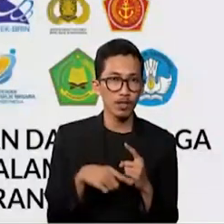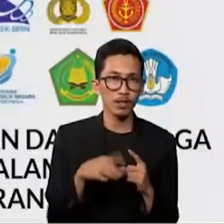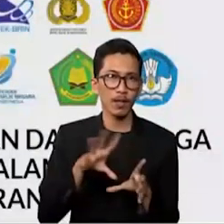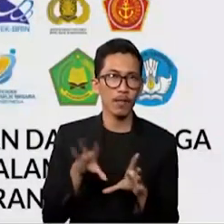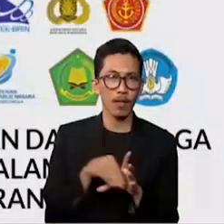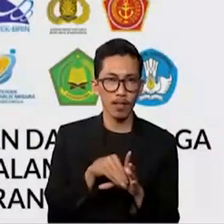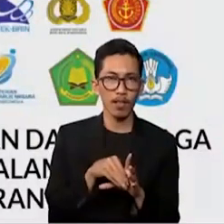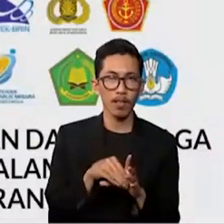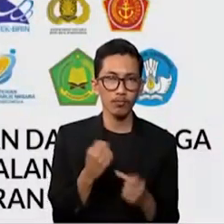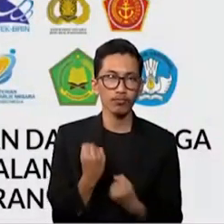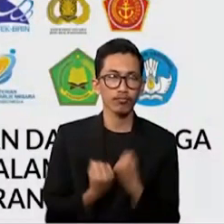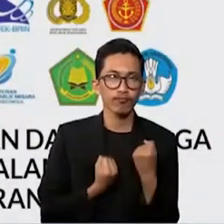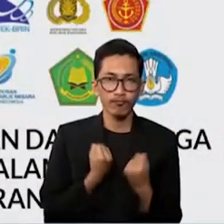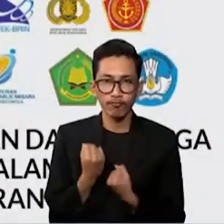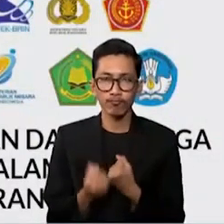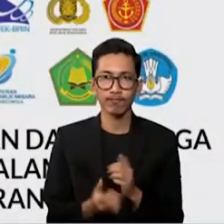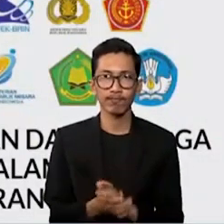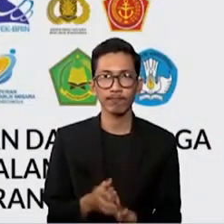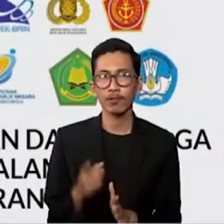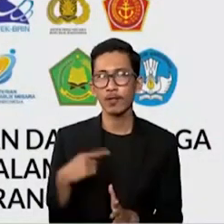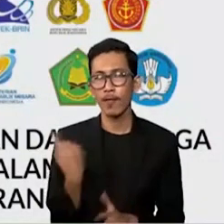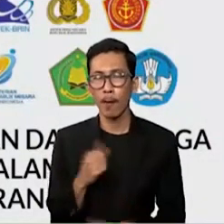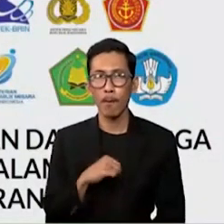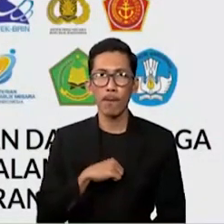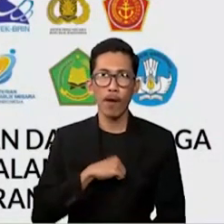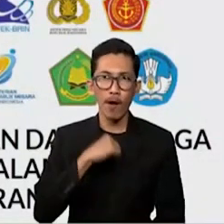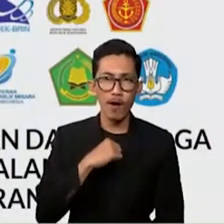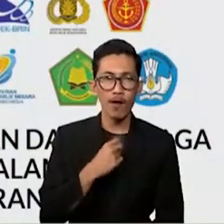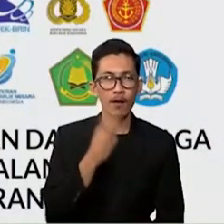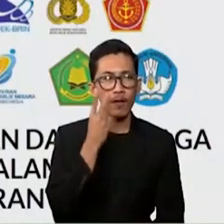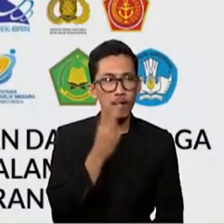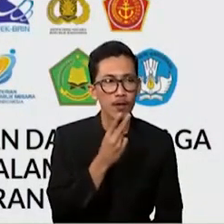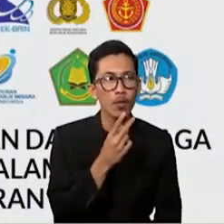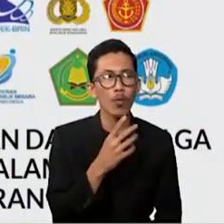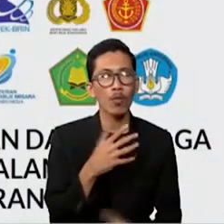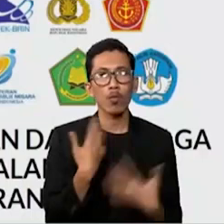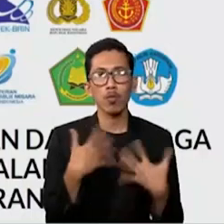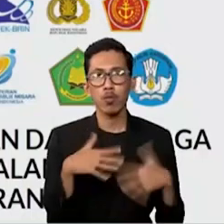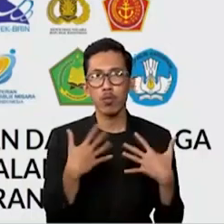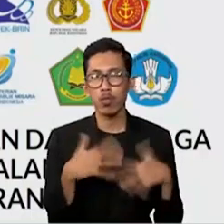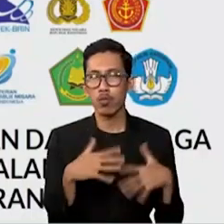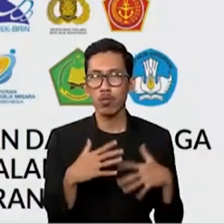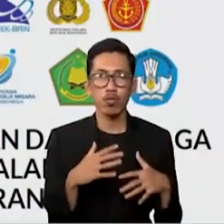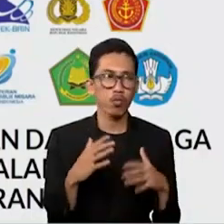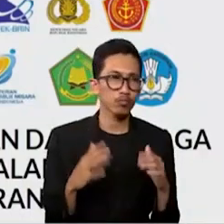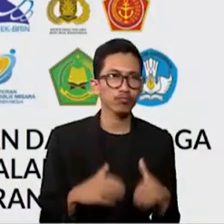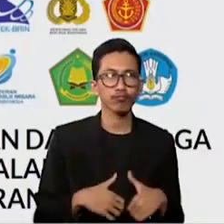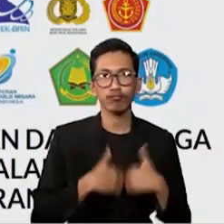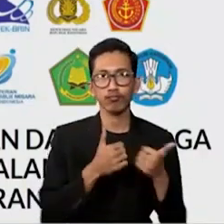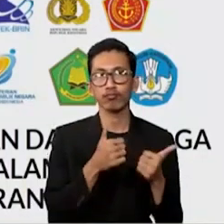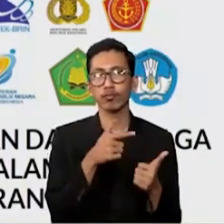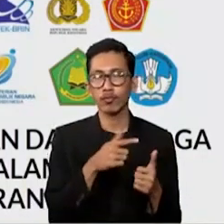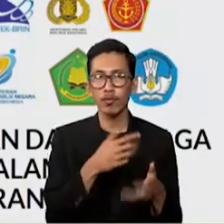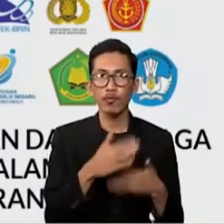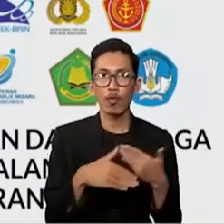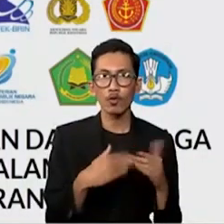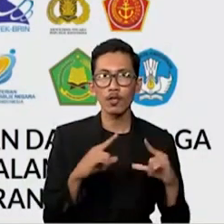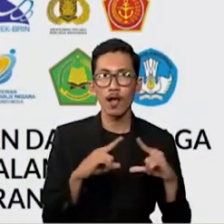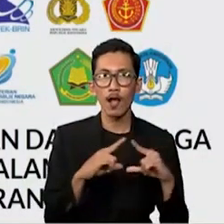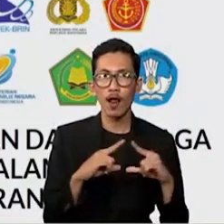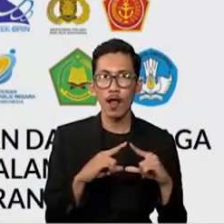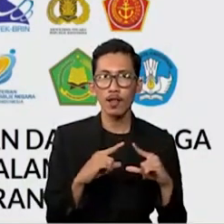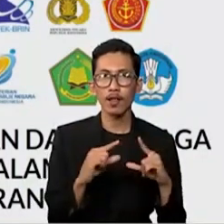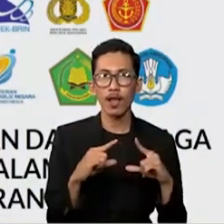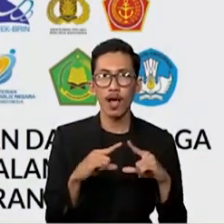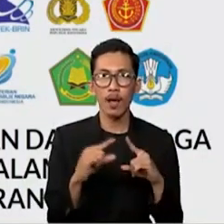ini dan kita pantas berbangga melihat prestasi anak-anak bangsa yang saat ini mau Hai memproduksi alat pelindung diri